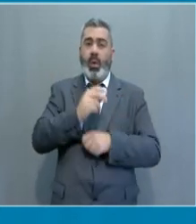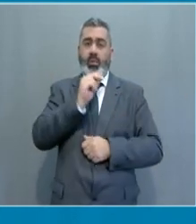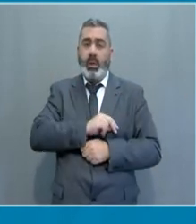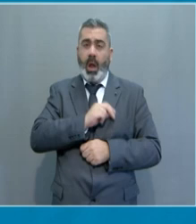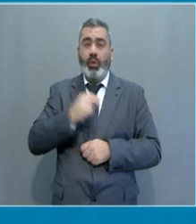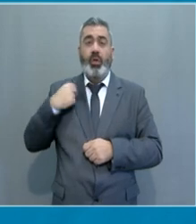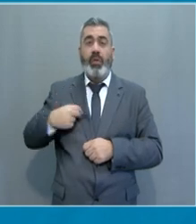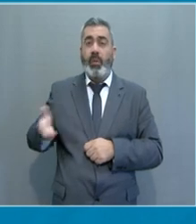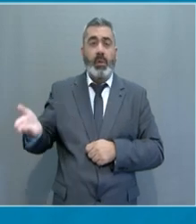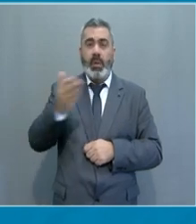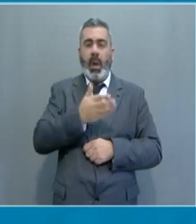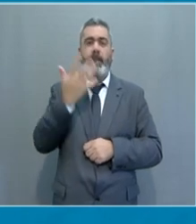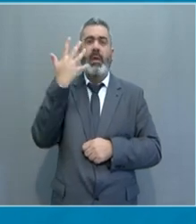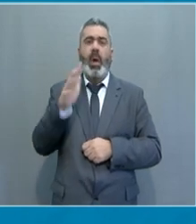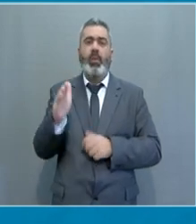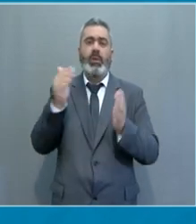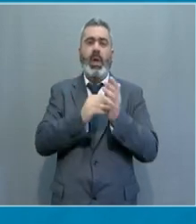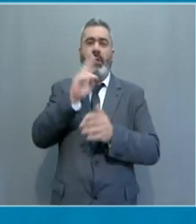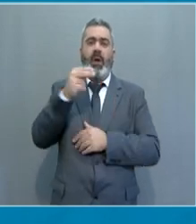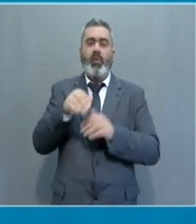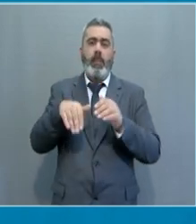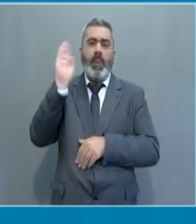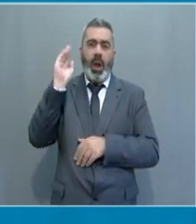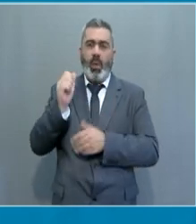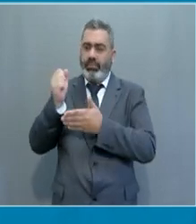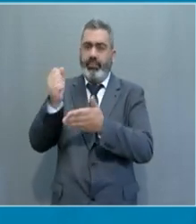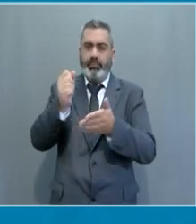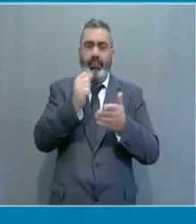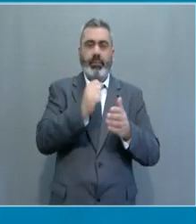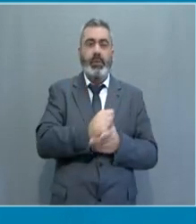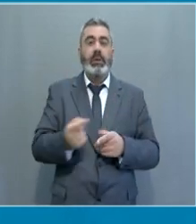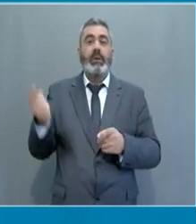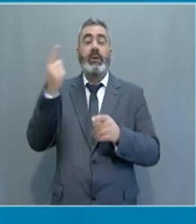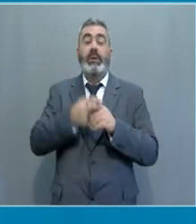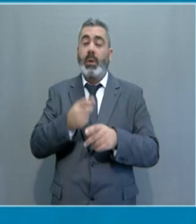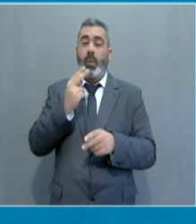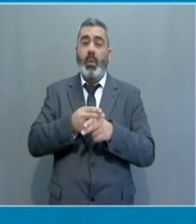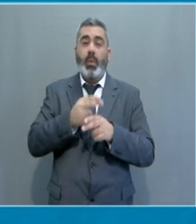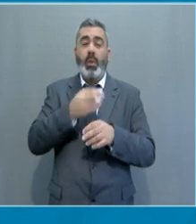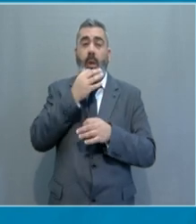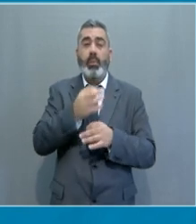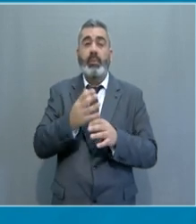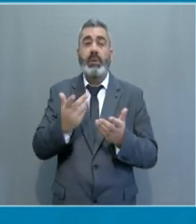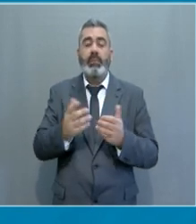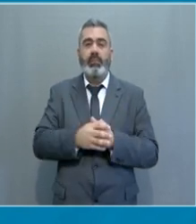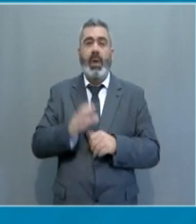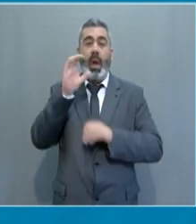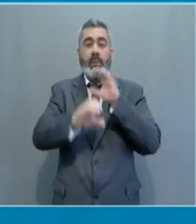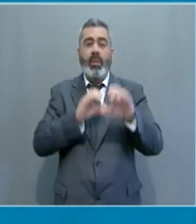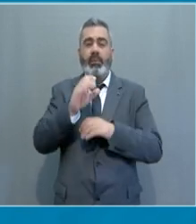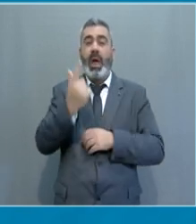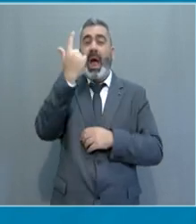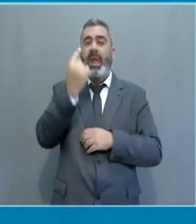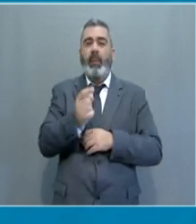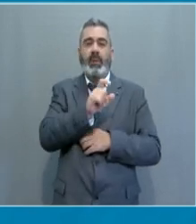τέλη, ξεπερνούν τα 500.000 ευρώ ετησίως. Ενώ επίσης είναι σημαντικό να πούμε ότι θα υλοποιηθούν επενδύσεις 1,5 εκατομμυρίων